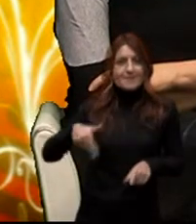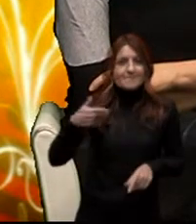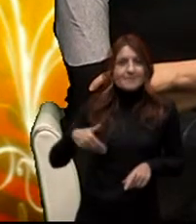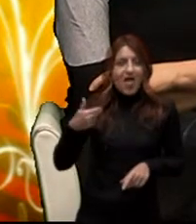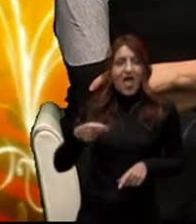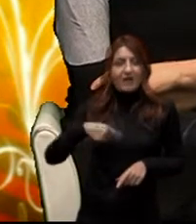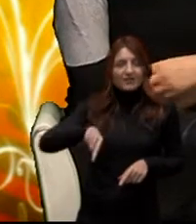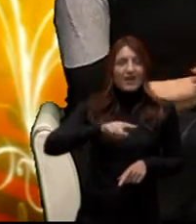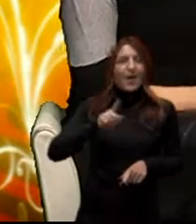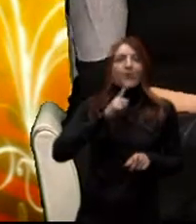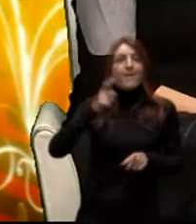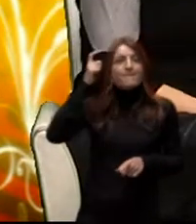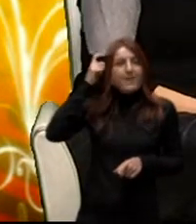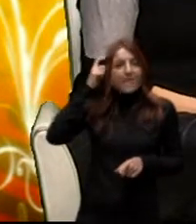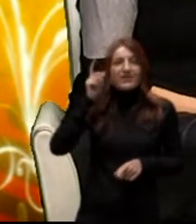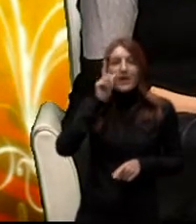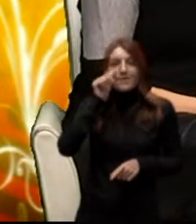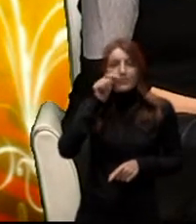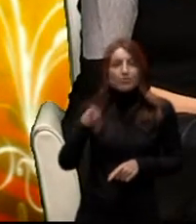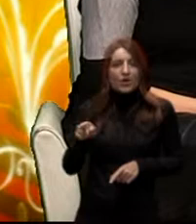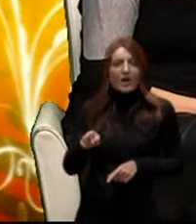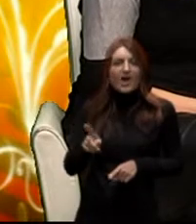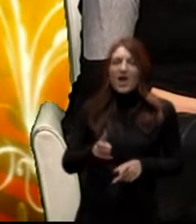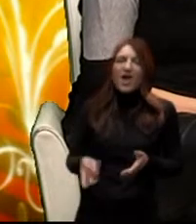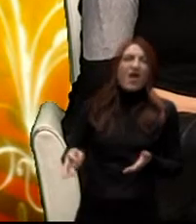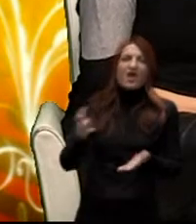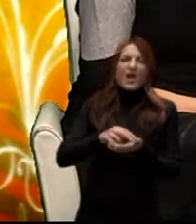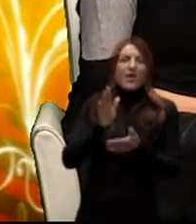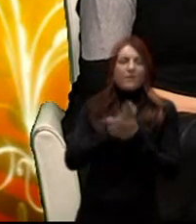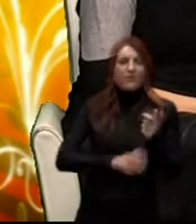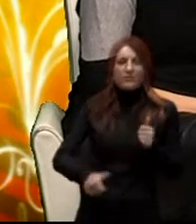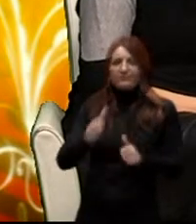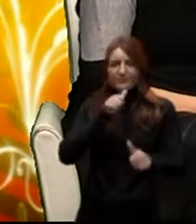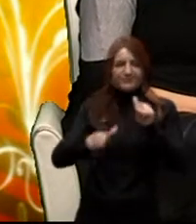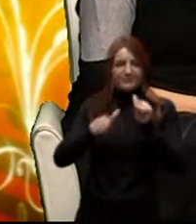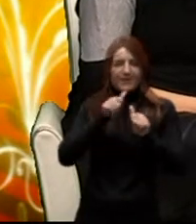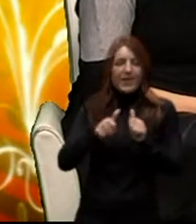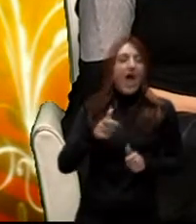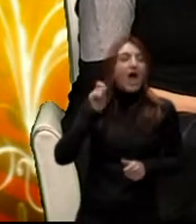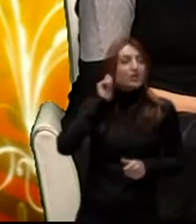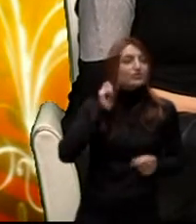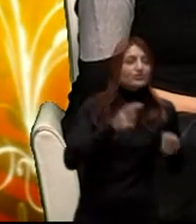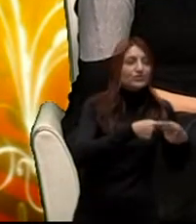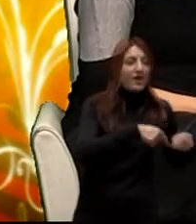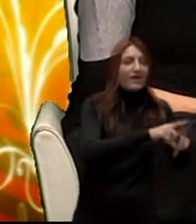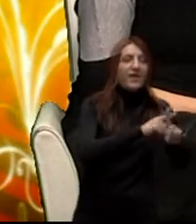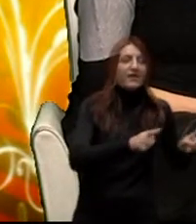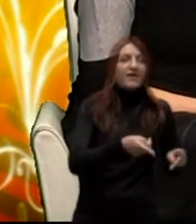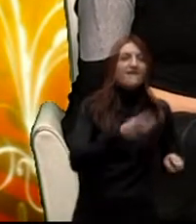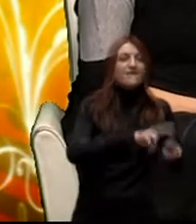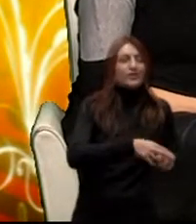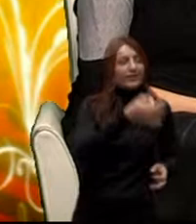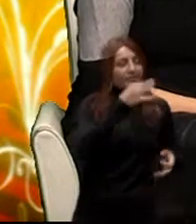vrlo pametnih muškaraca koji su počeli enormno puno pit. A žene će češće uzimati